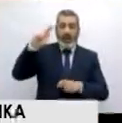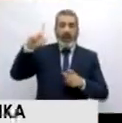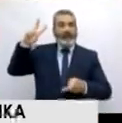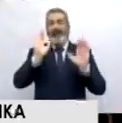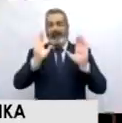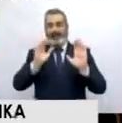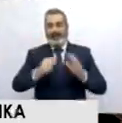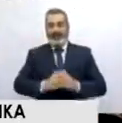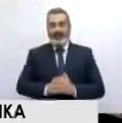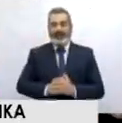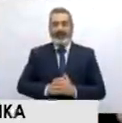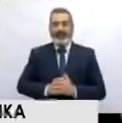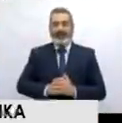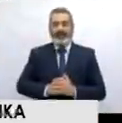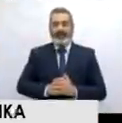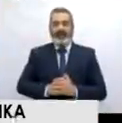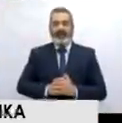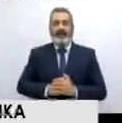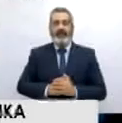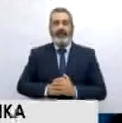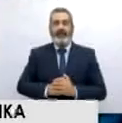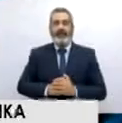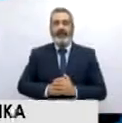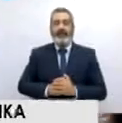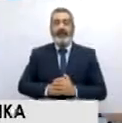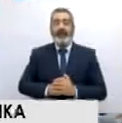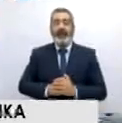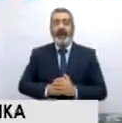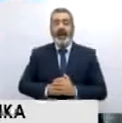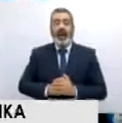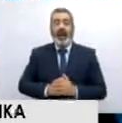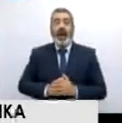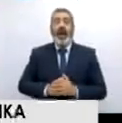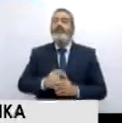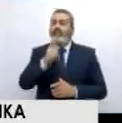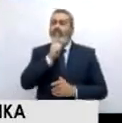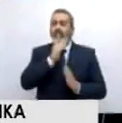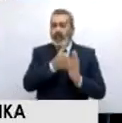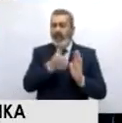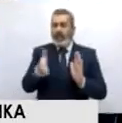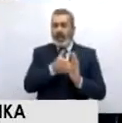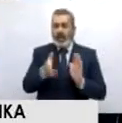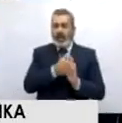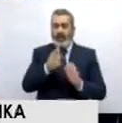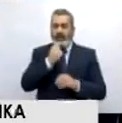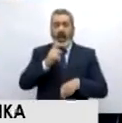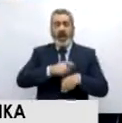εθνικής υπερηφάνειας όσο και της αρμονικής συνύπαρξης. Με άλλα λόγια, είστε στη Θράκη ταυτόχρονα ένα φυλάκιο με μια πρεσβεία της πατρίδας.